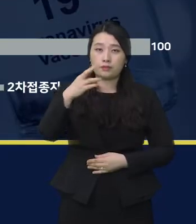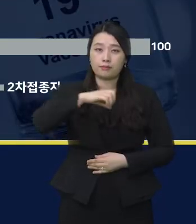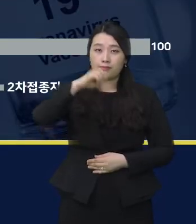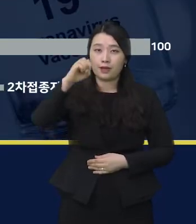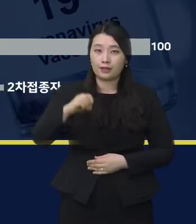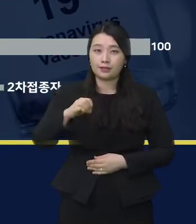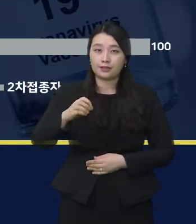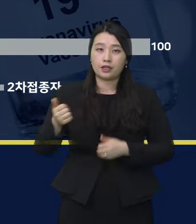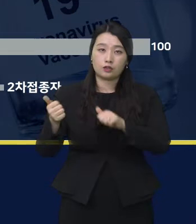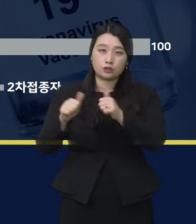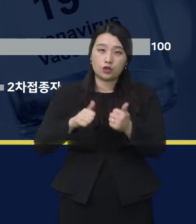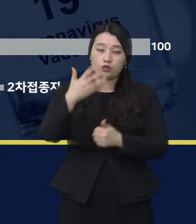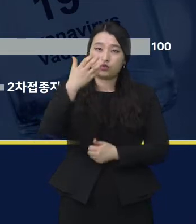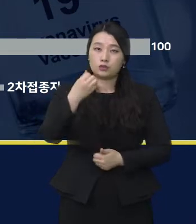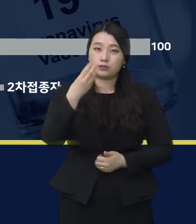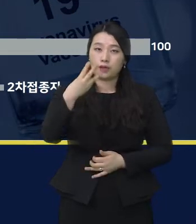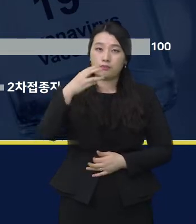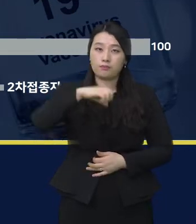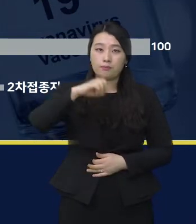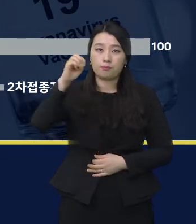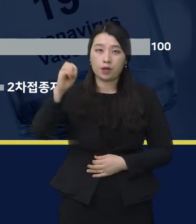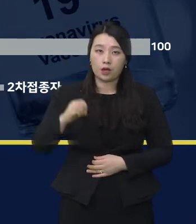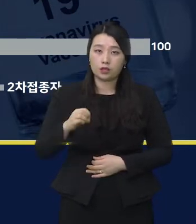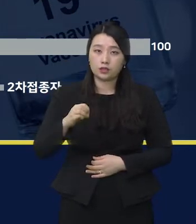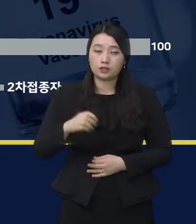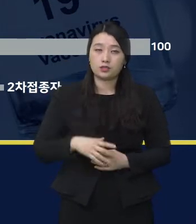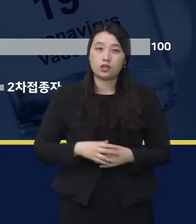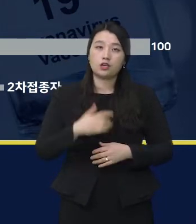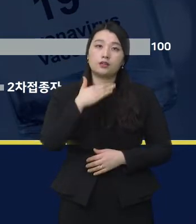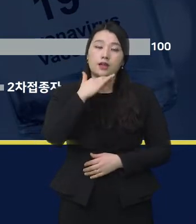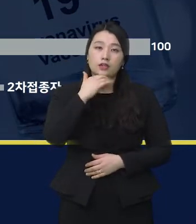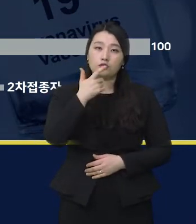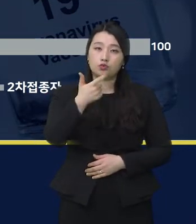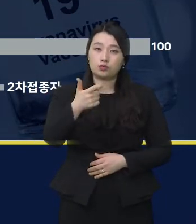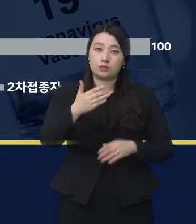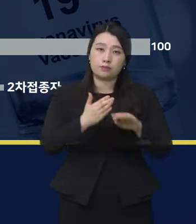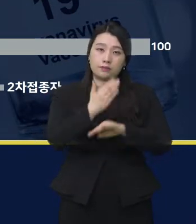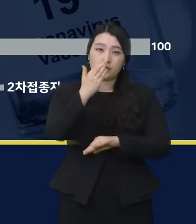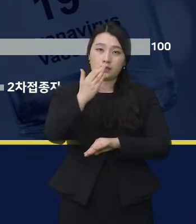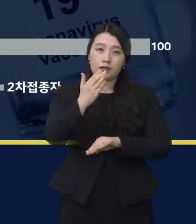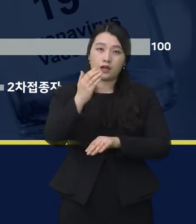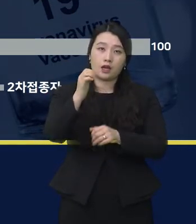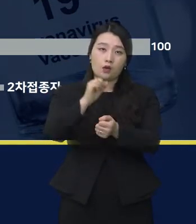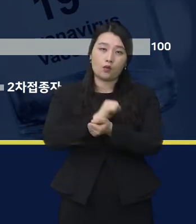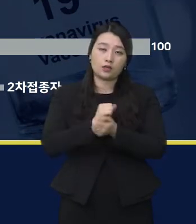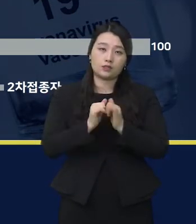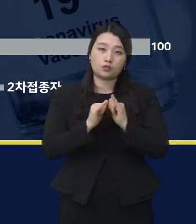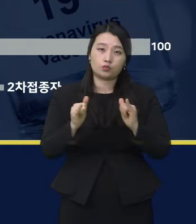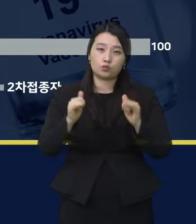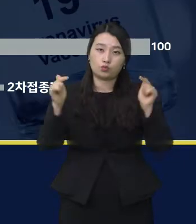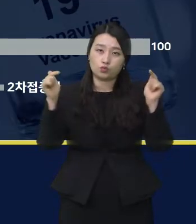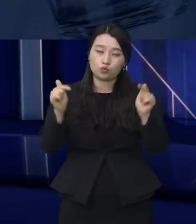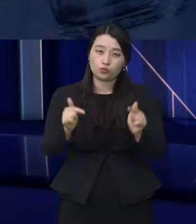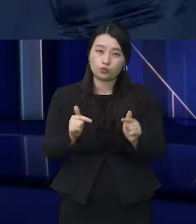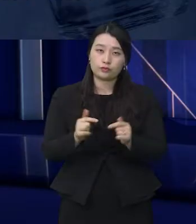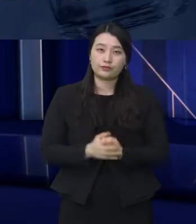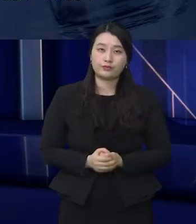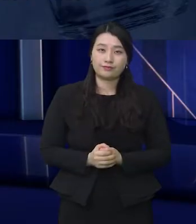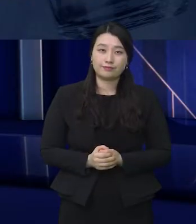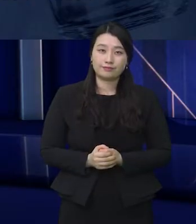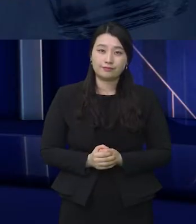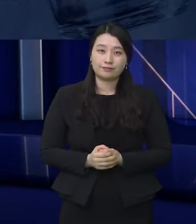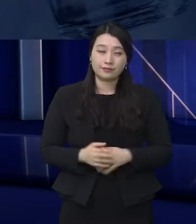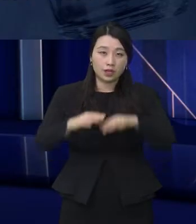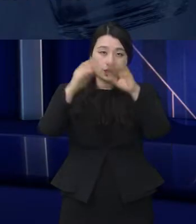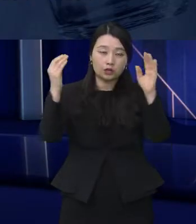사망자의 93% 를 차지하고 있는 67 쌍 가늠자 비중도 줄어들고 있습니다 한때